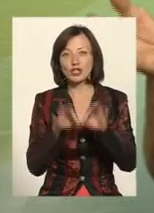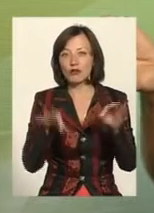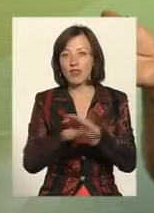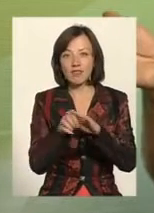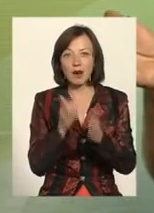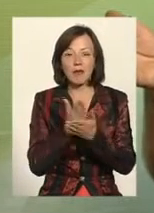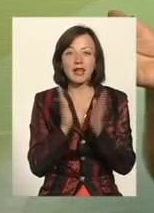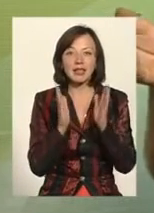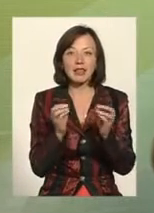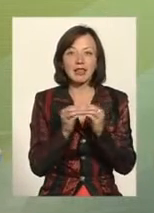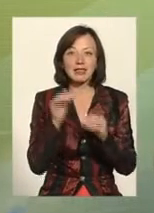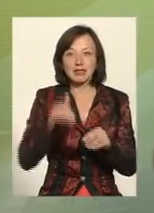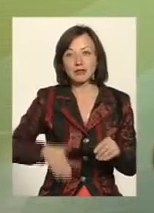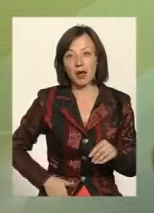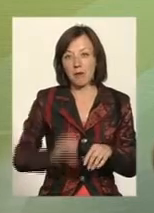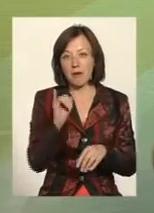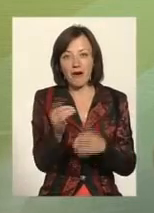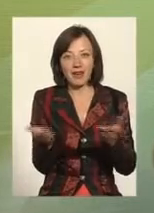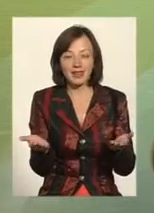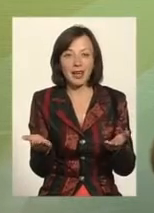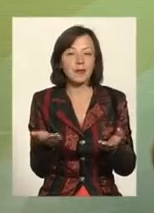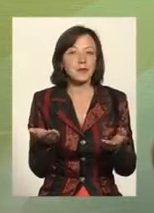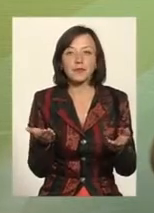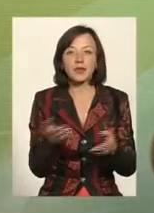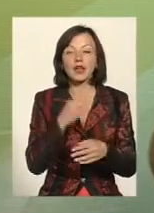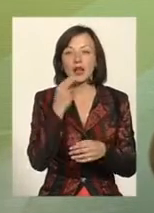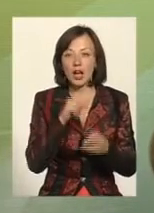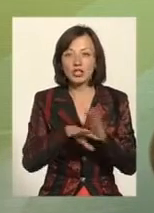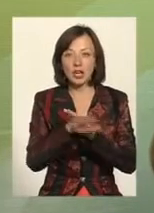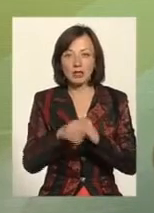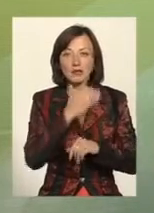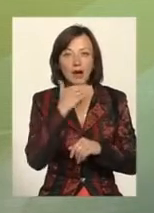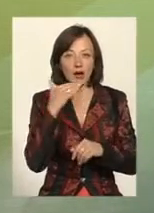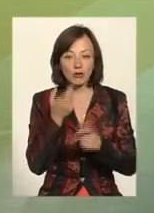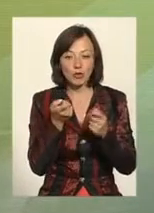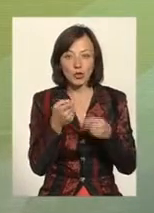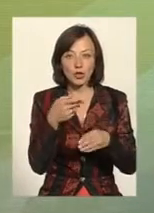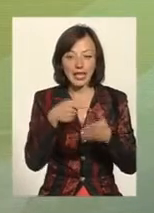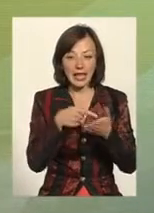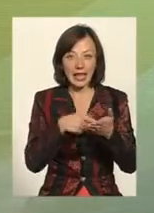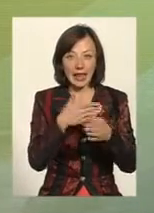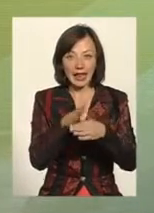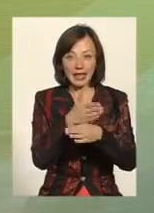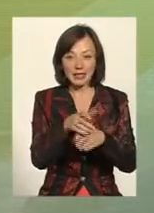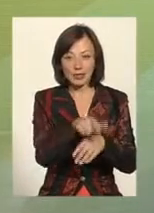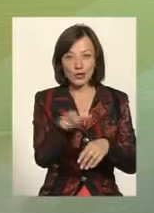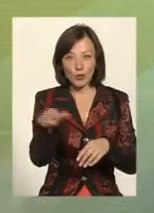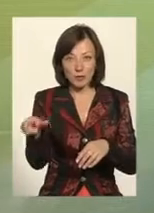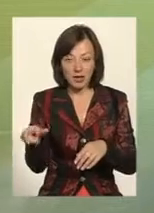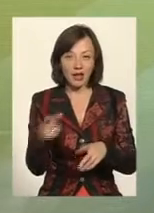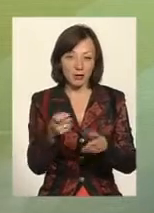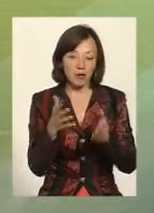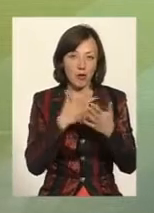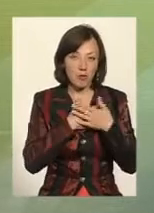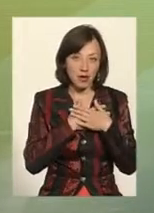не вкрав і має тільки 10 тисяч в кишені, то він поганий, ви розумієте? Тобто, краще красти багато, потрошки ділитися з електоратом, він тебе